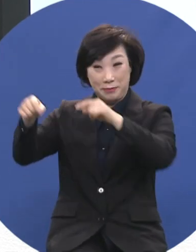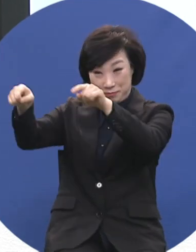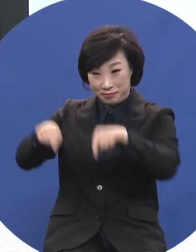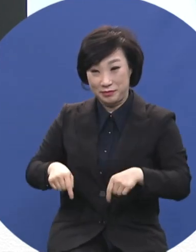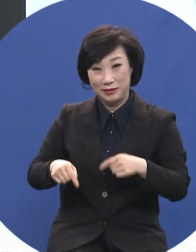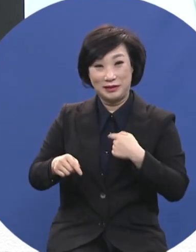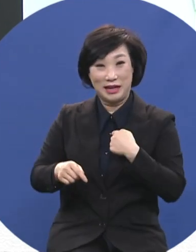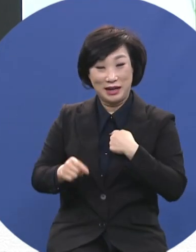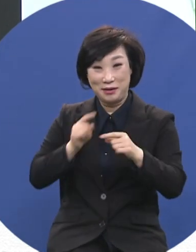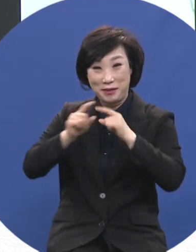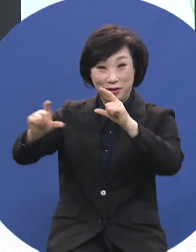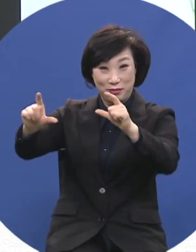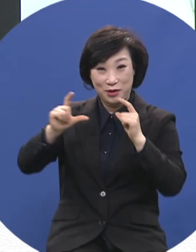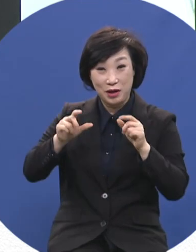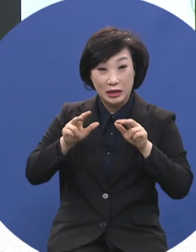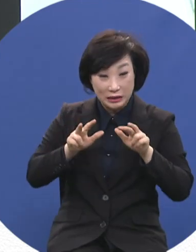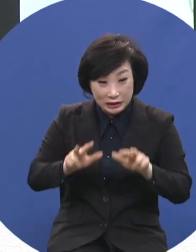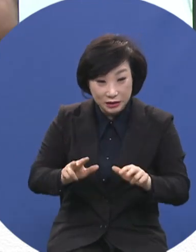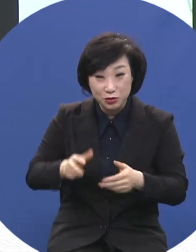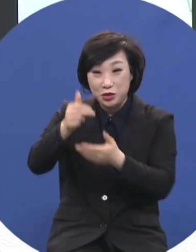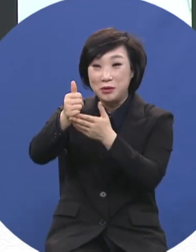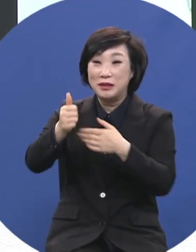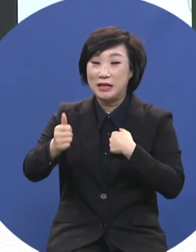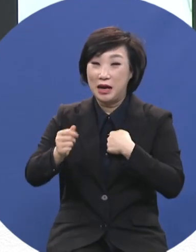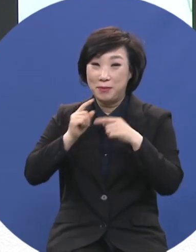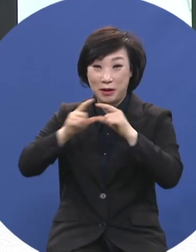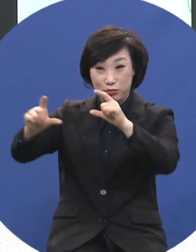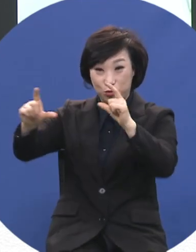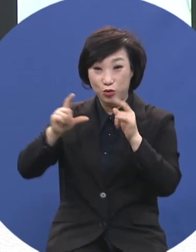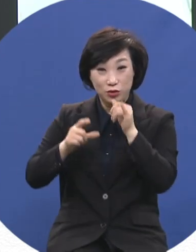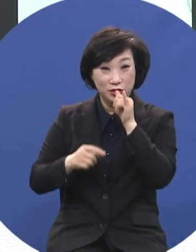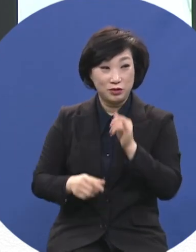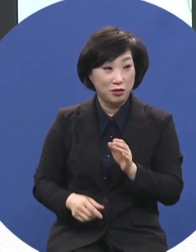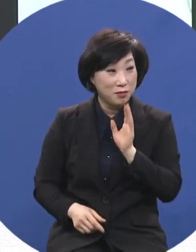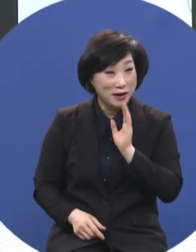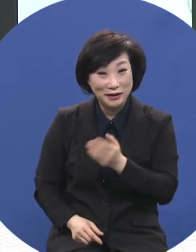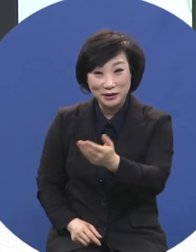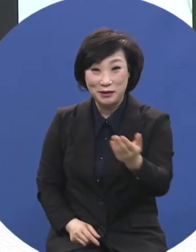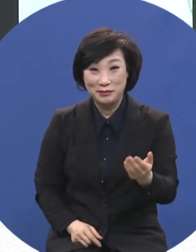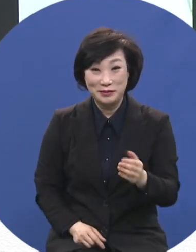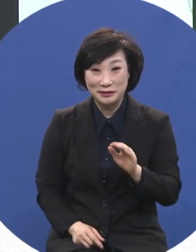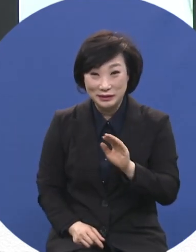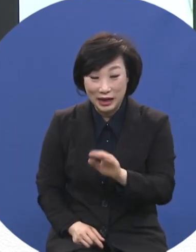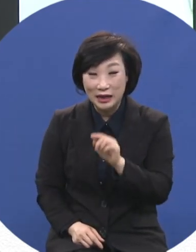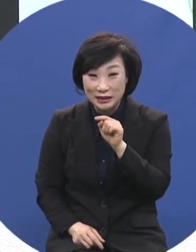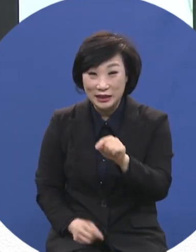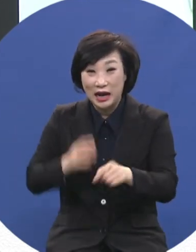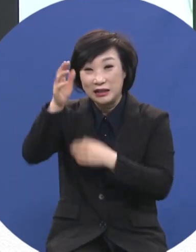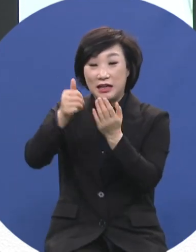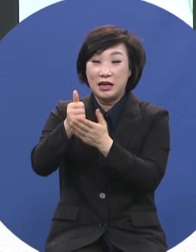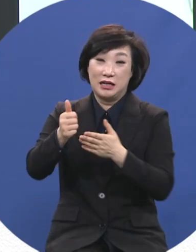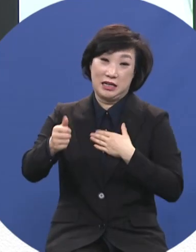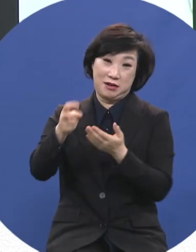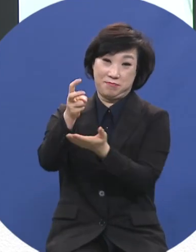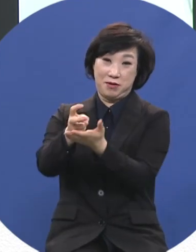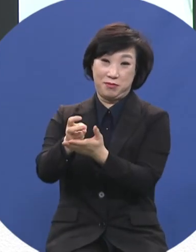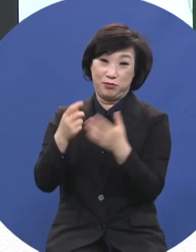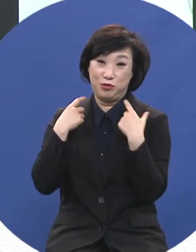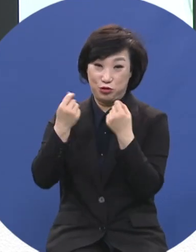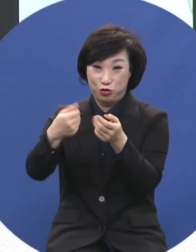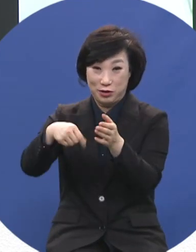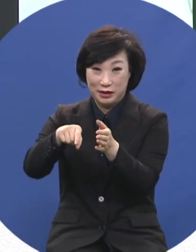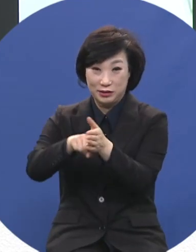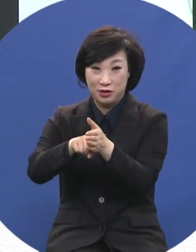말씀하십니다. 지금 주님은 나에게 말씀하십니다. 이것이 하나님과 질서를 유지하기